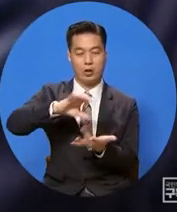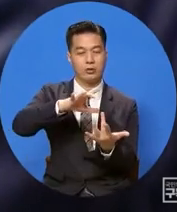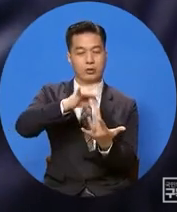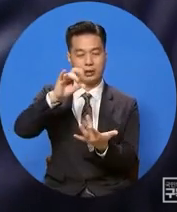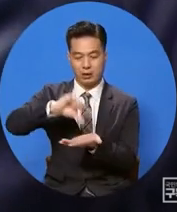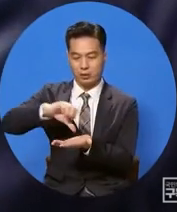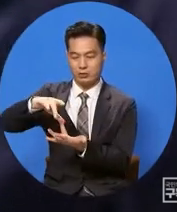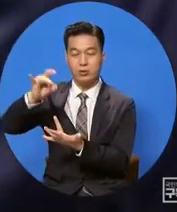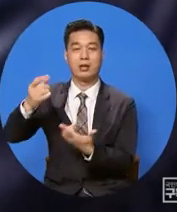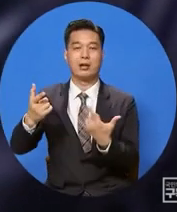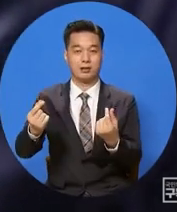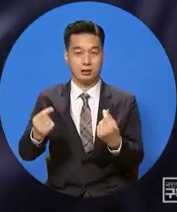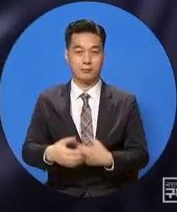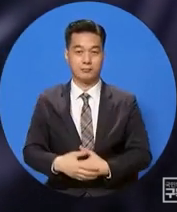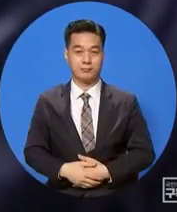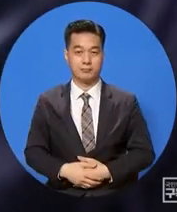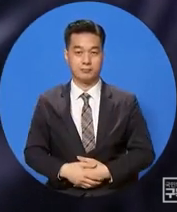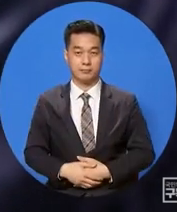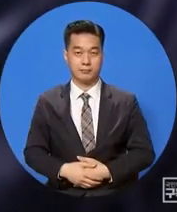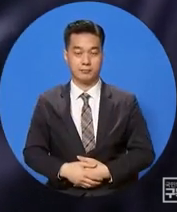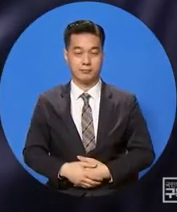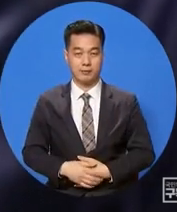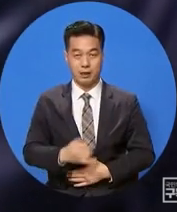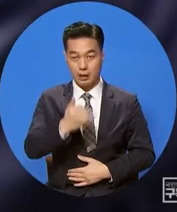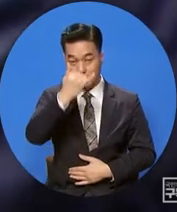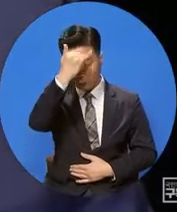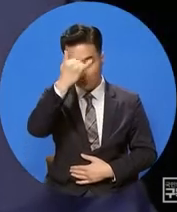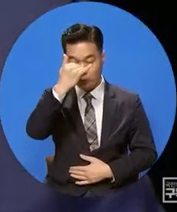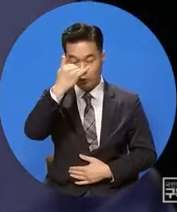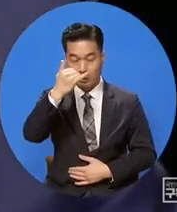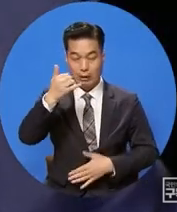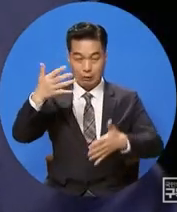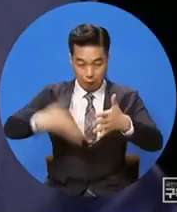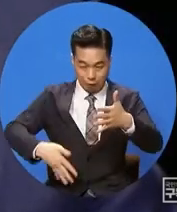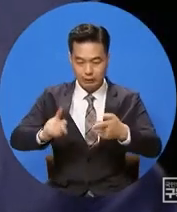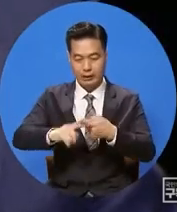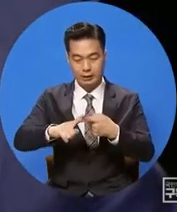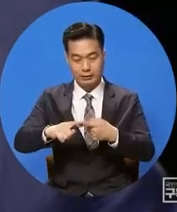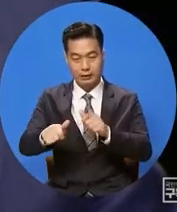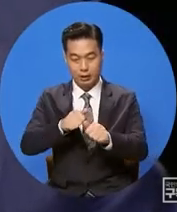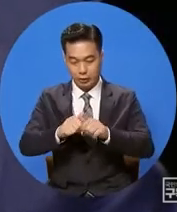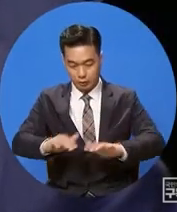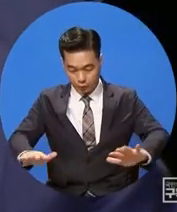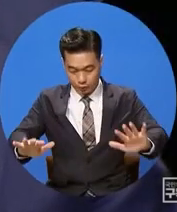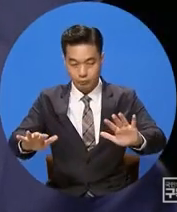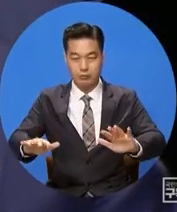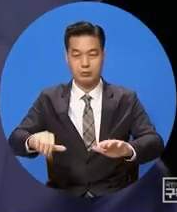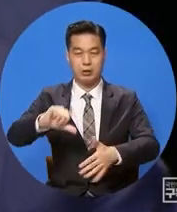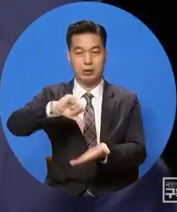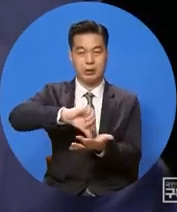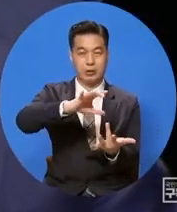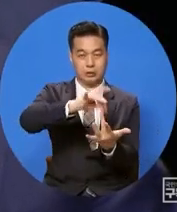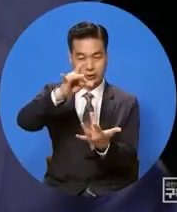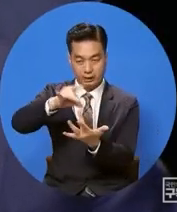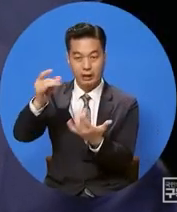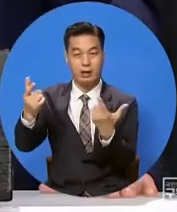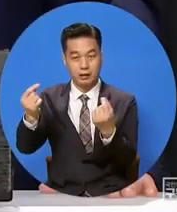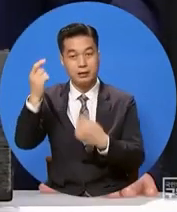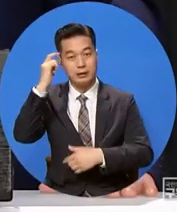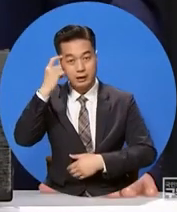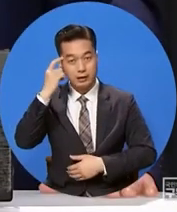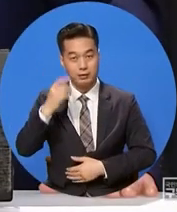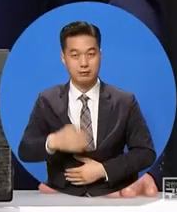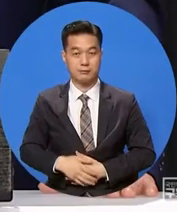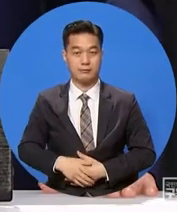예? 그 비도덕적인 것에 대한 여론도 예. 그것도 역선택 아니겠어요? 역선택